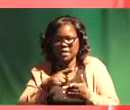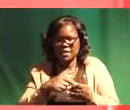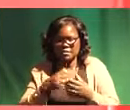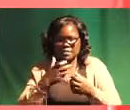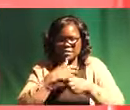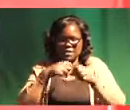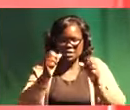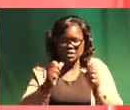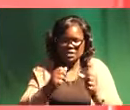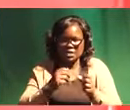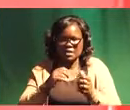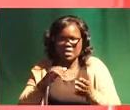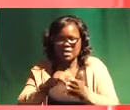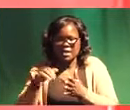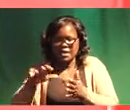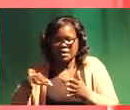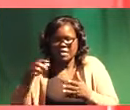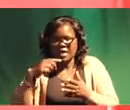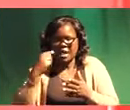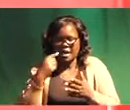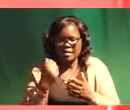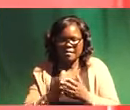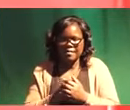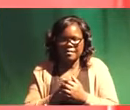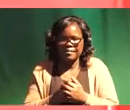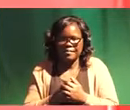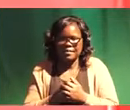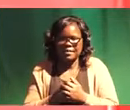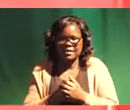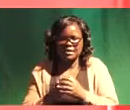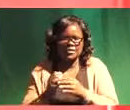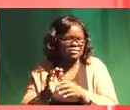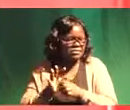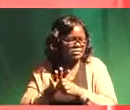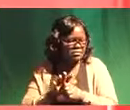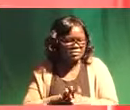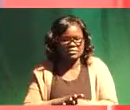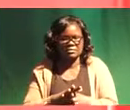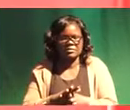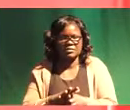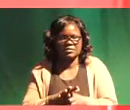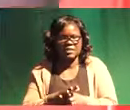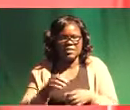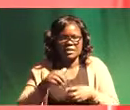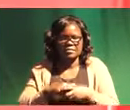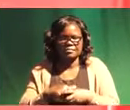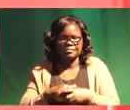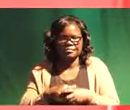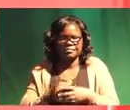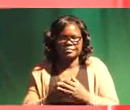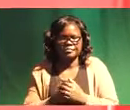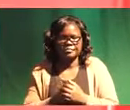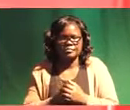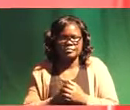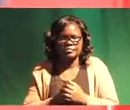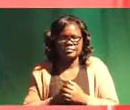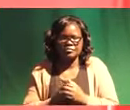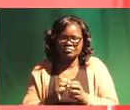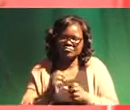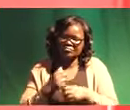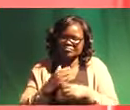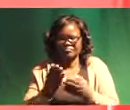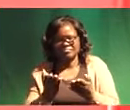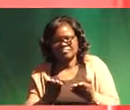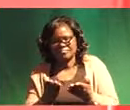rais, ile eneo la Igembe ni marginalized. Katika ile kimaumbile, siwi kama